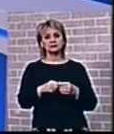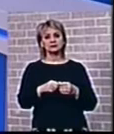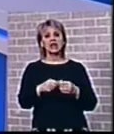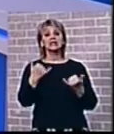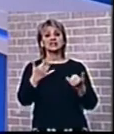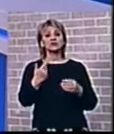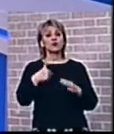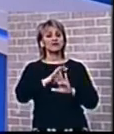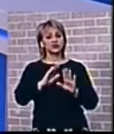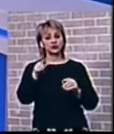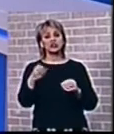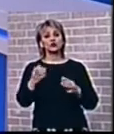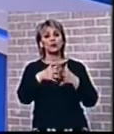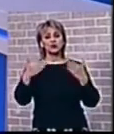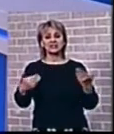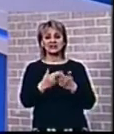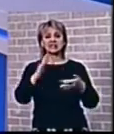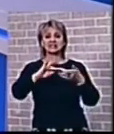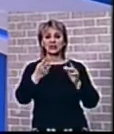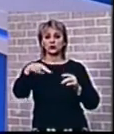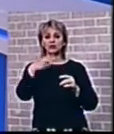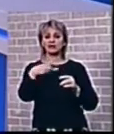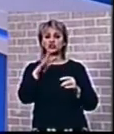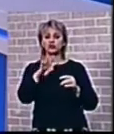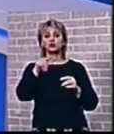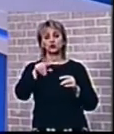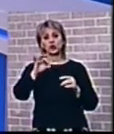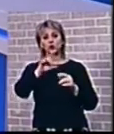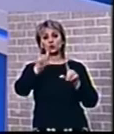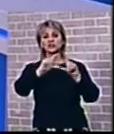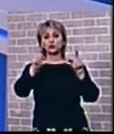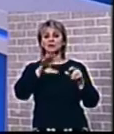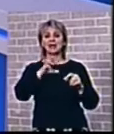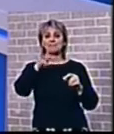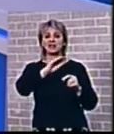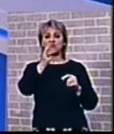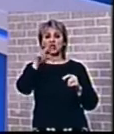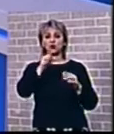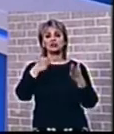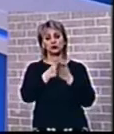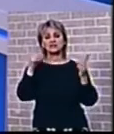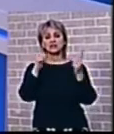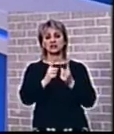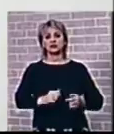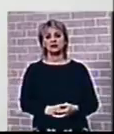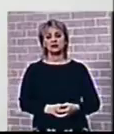На сегодня у меня все. Еще больше новостей на сайте don24.ru. В студии была Мария Филинкова. До встречи.